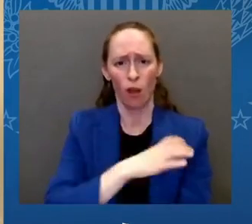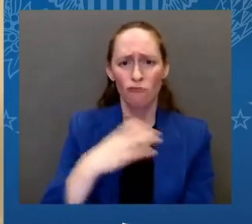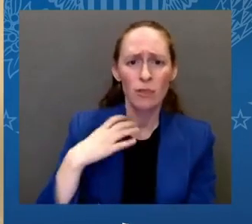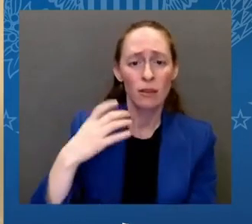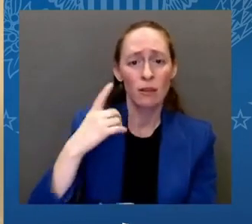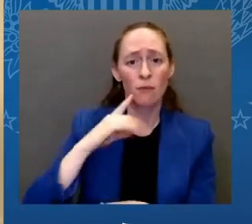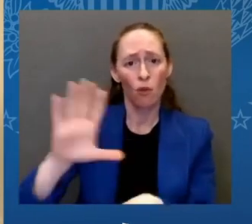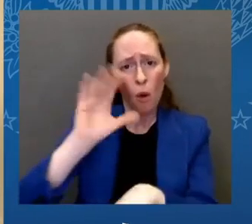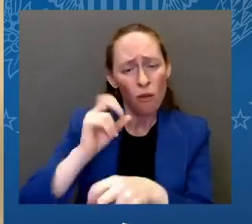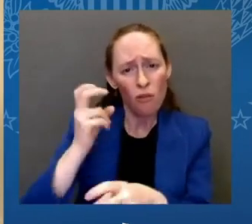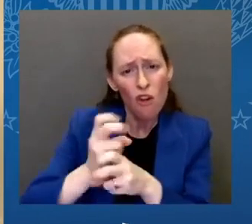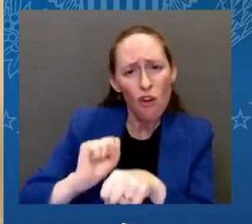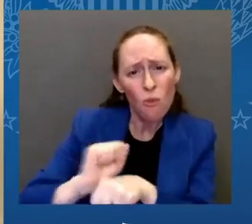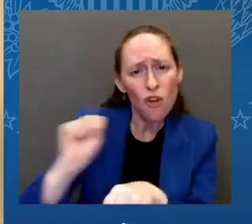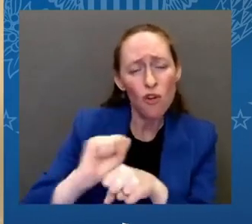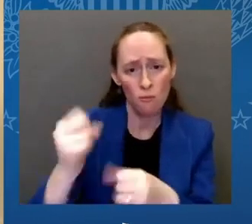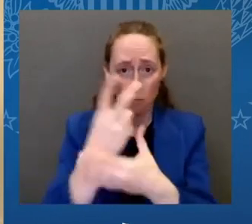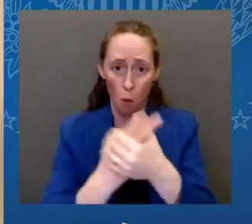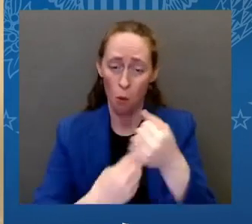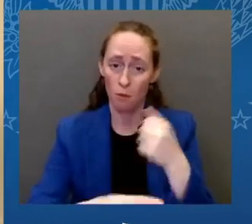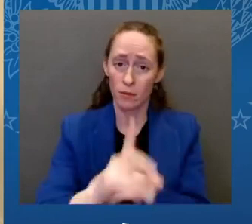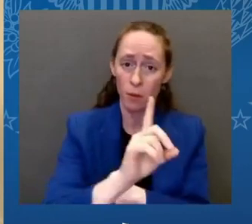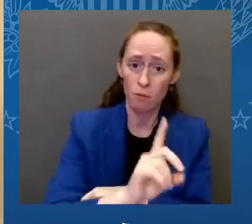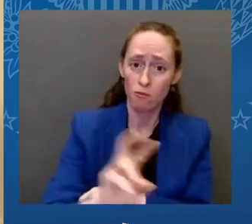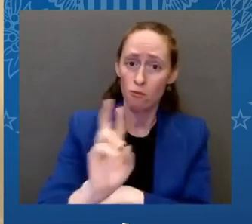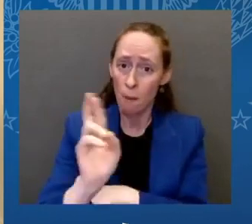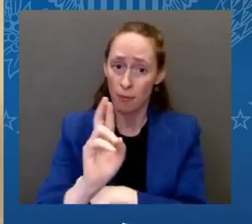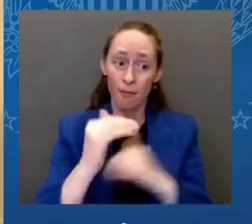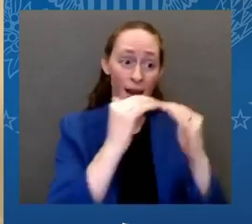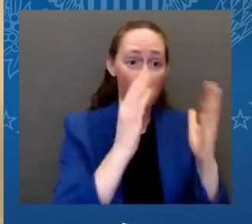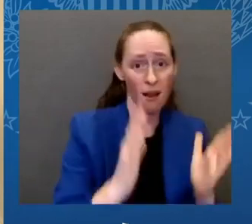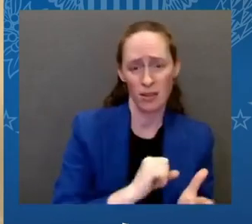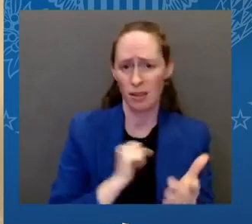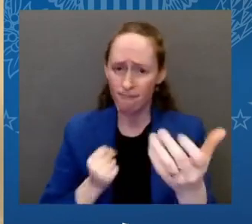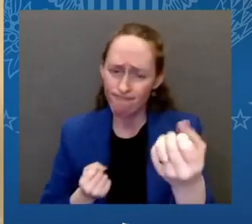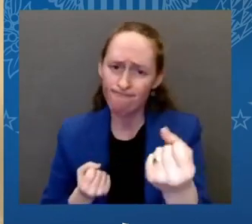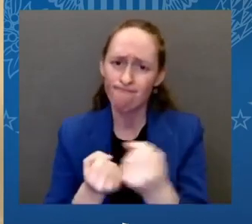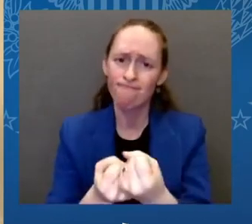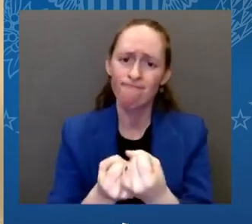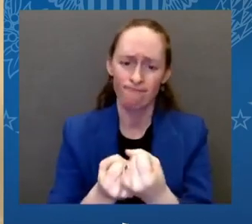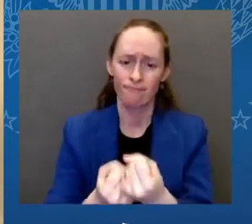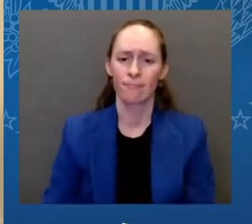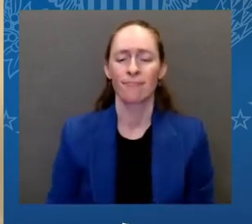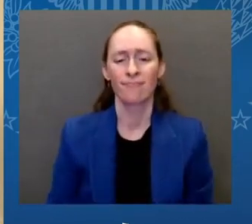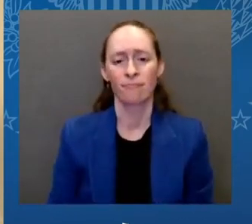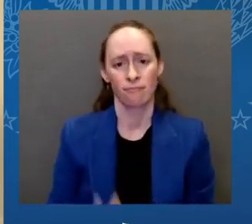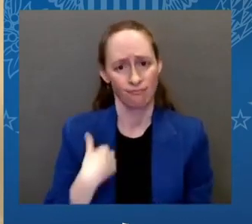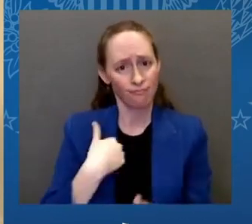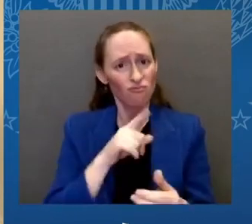рішення Конгресу на посилення свободи. І зараз я якраз проводжу цей візит новими заходами в